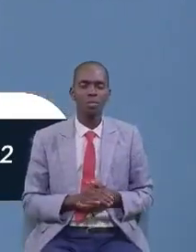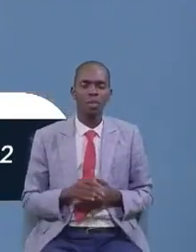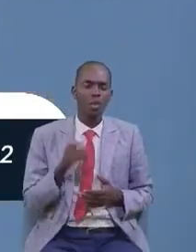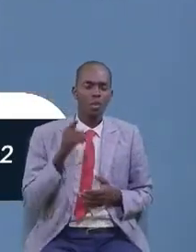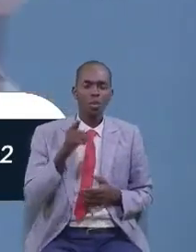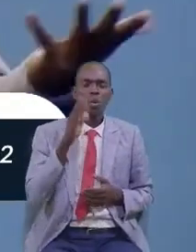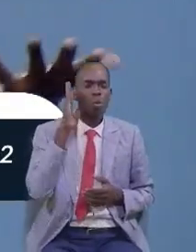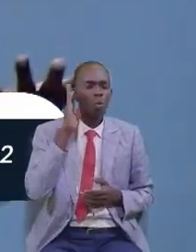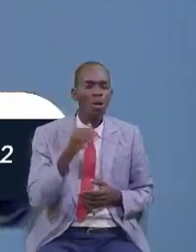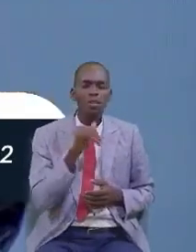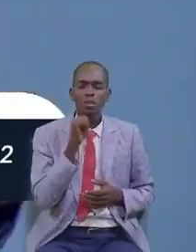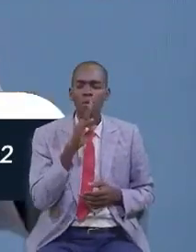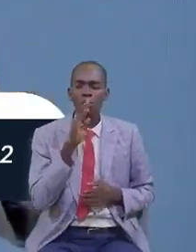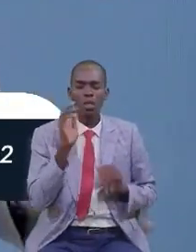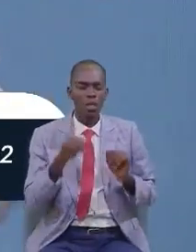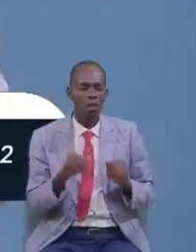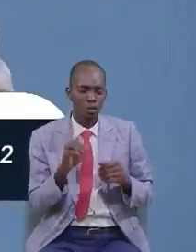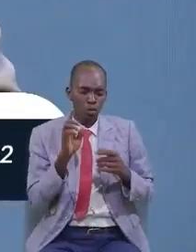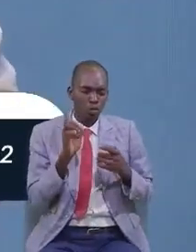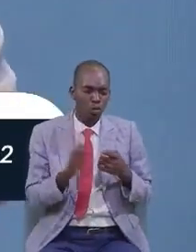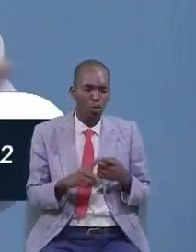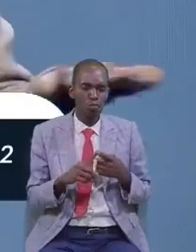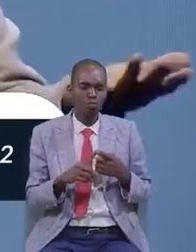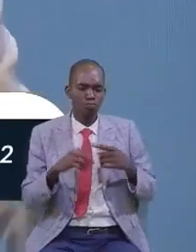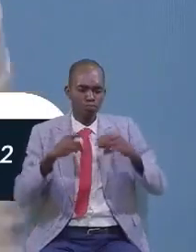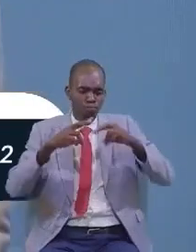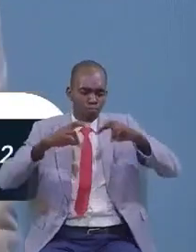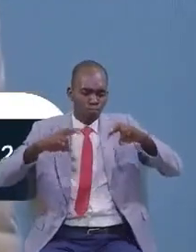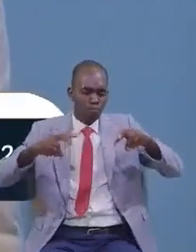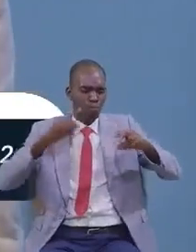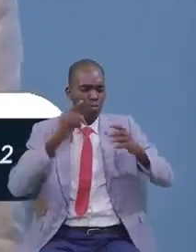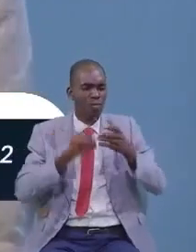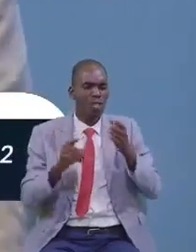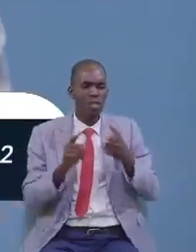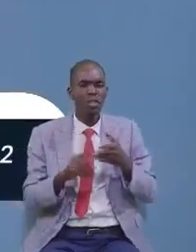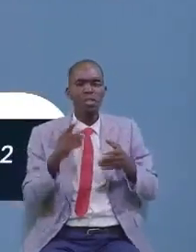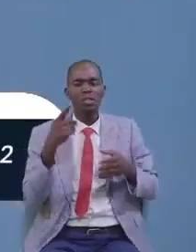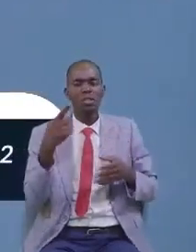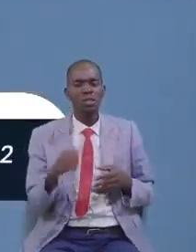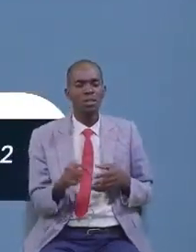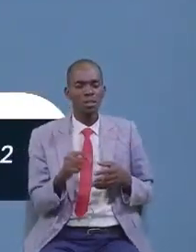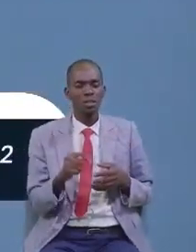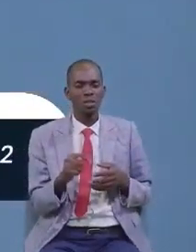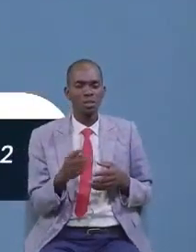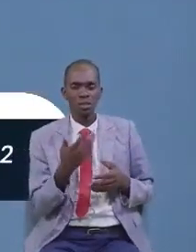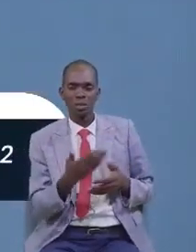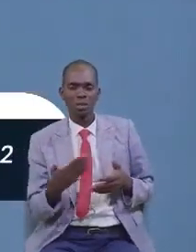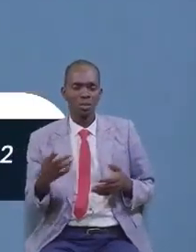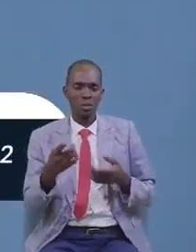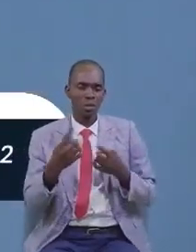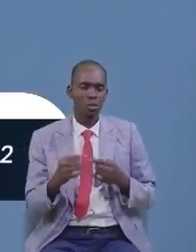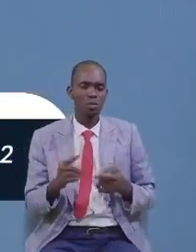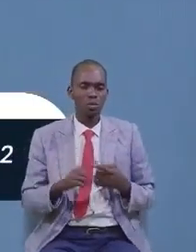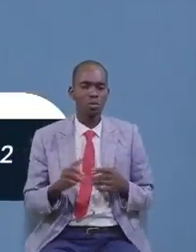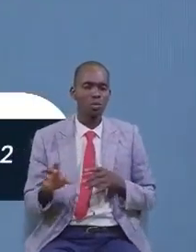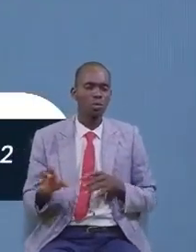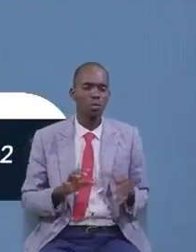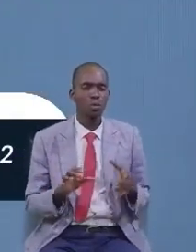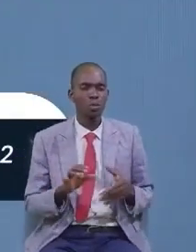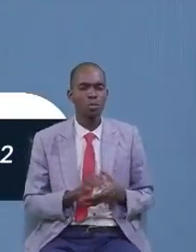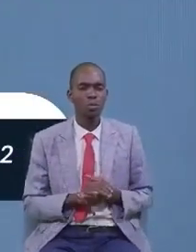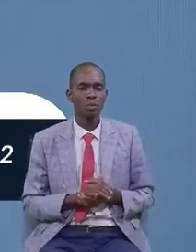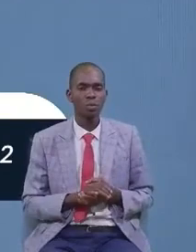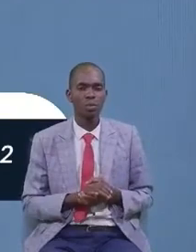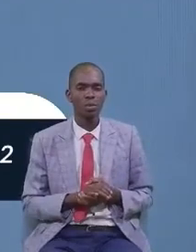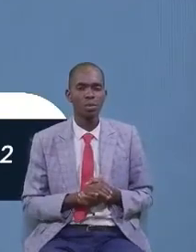to evaluate the results of what you do as your conscience can tell you and teach you. మీరు చేస్తున్న చర్యలకు సంబంధించిన పర్యవసానం మీ